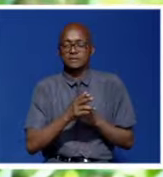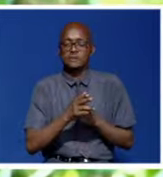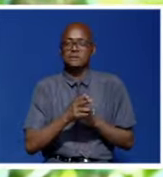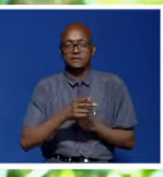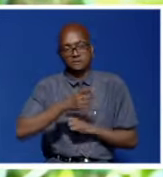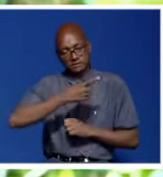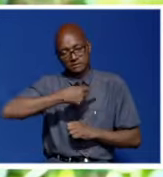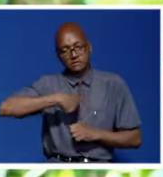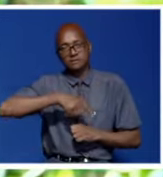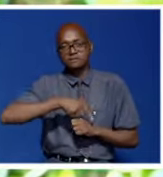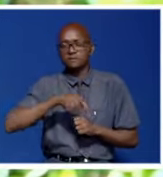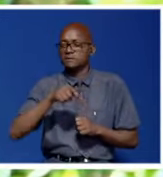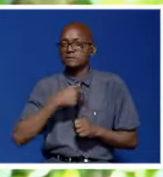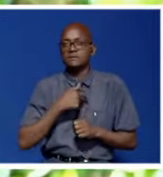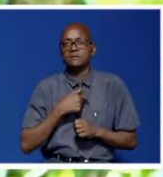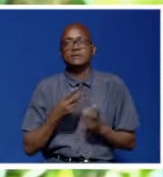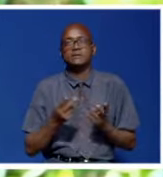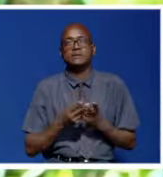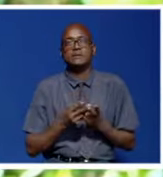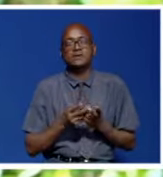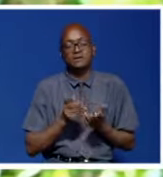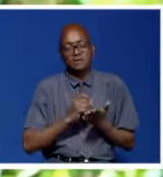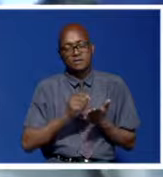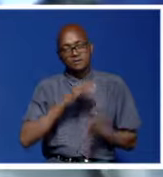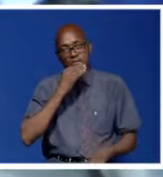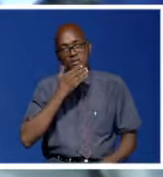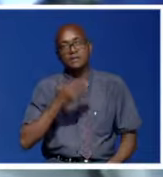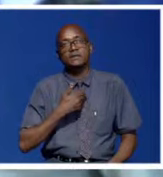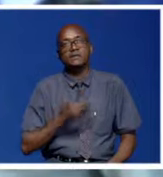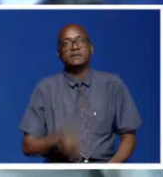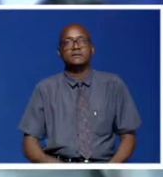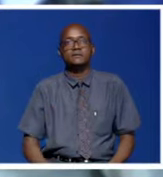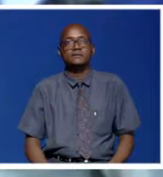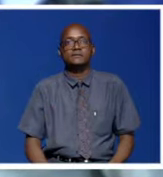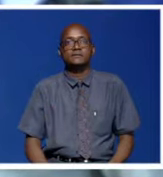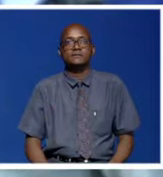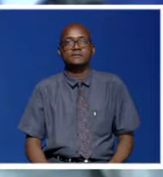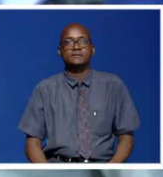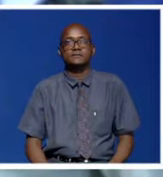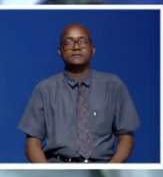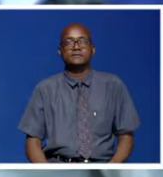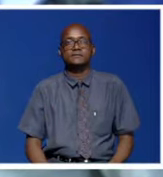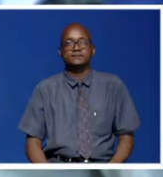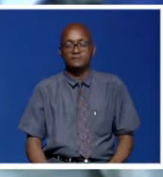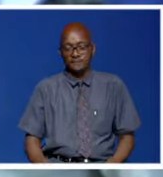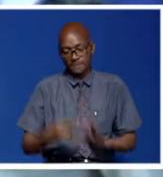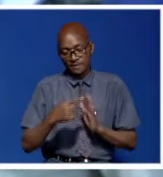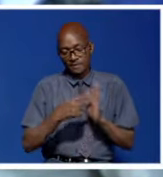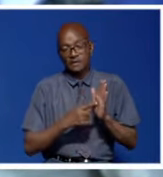hiyo ni pengo kubwa sana sisi kama wanahabari. Mnamo tarehe 6